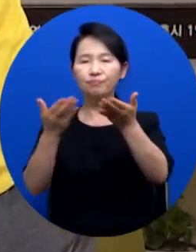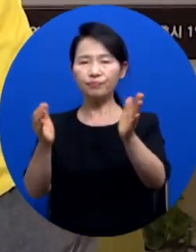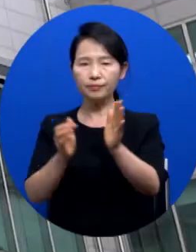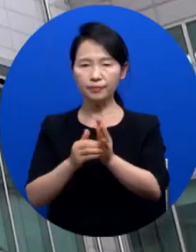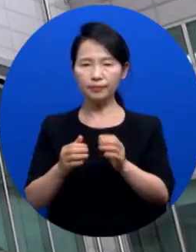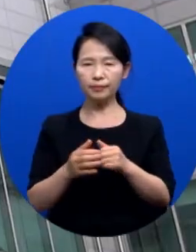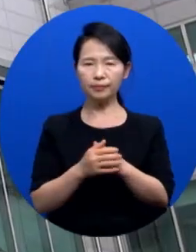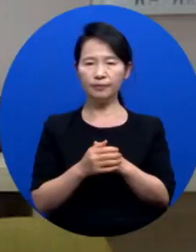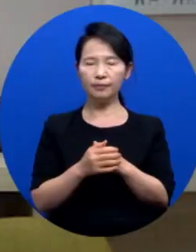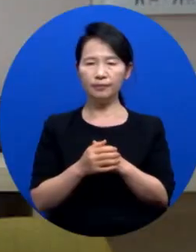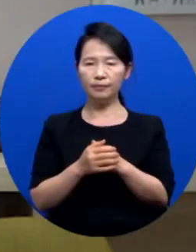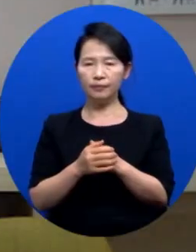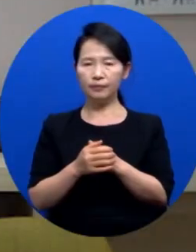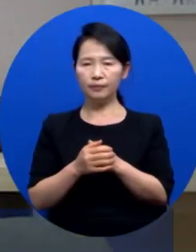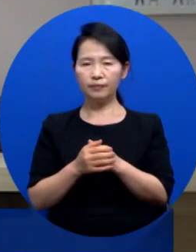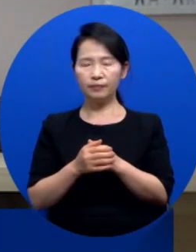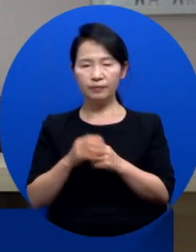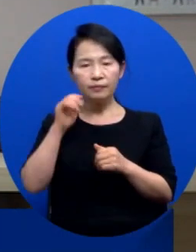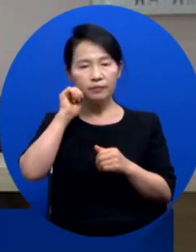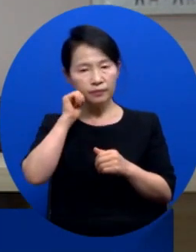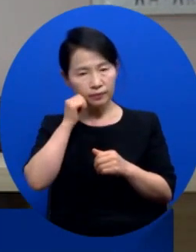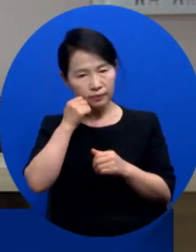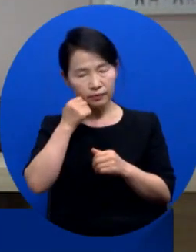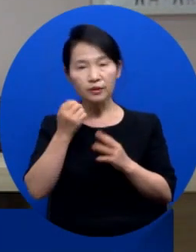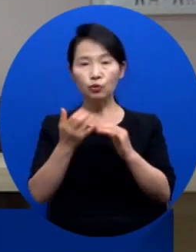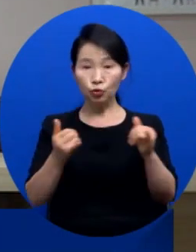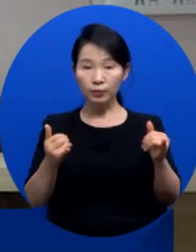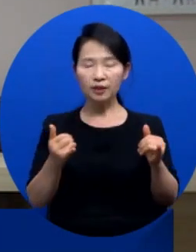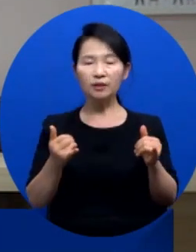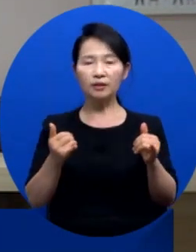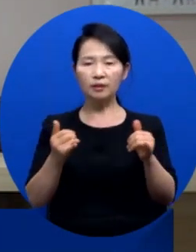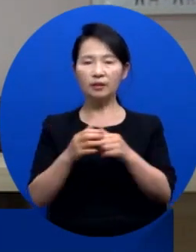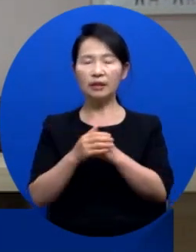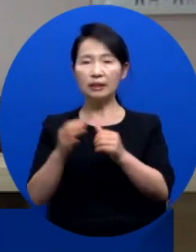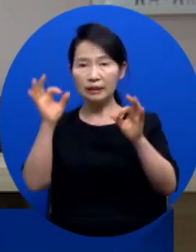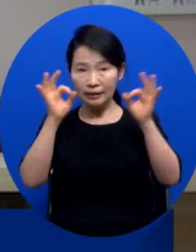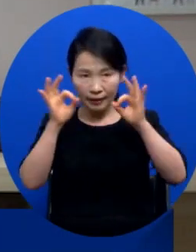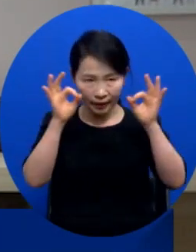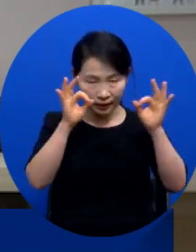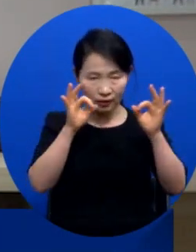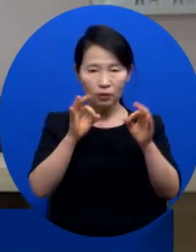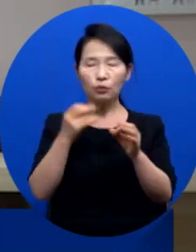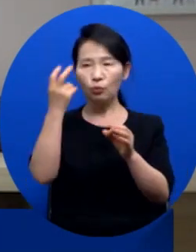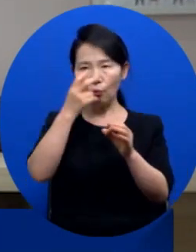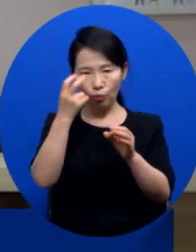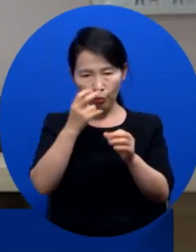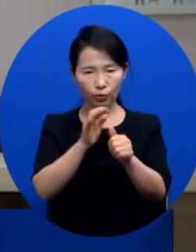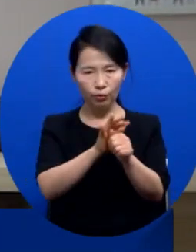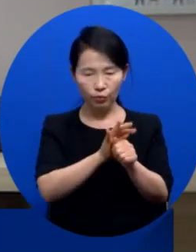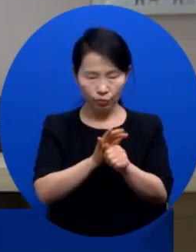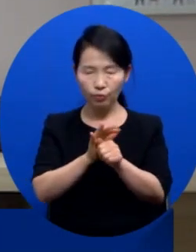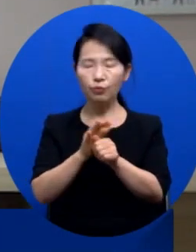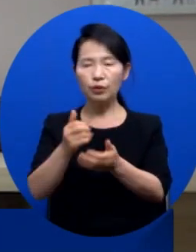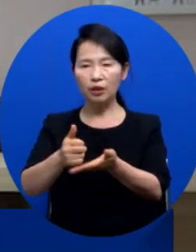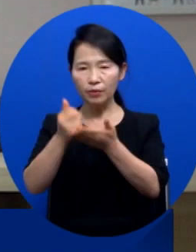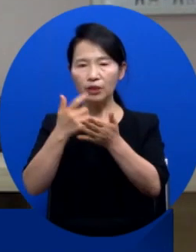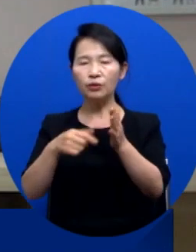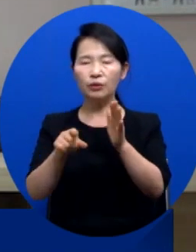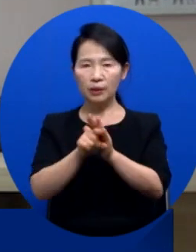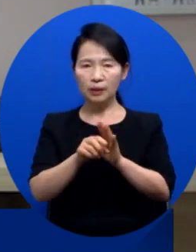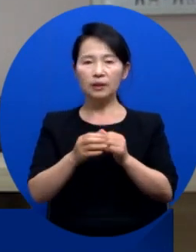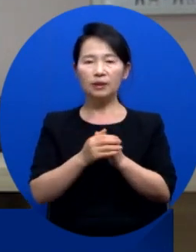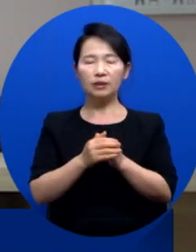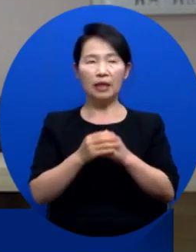전달했습니다. 취약한 주민들을 좀 찾아서 돌보고 섬기고자 연합회 목사님들